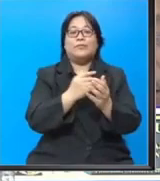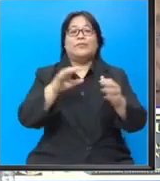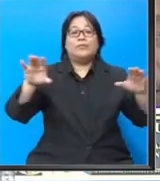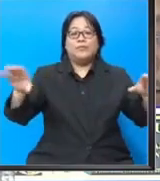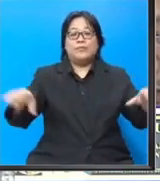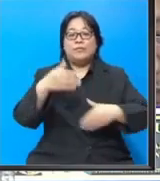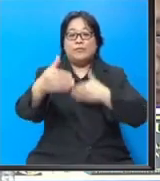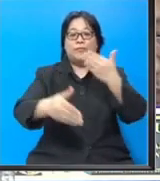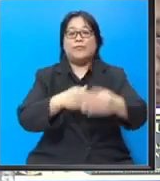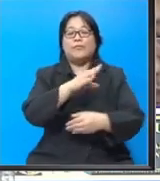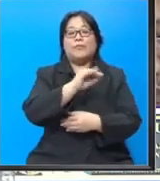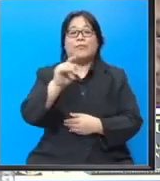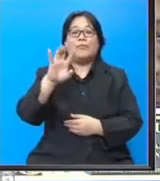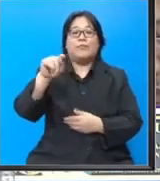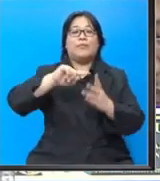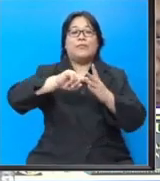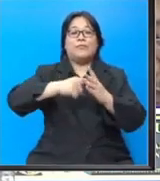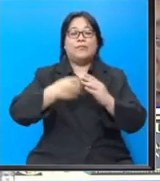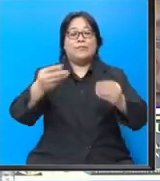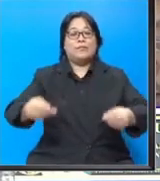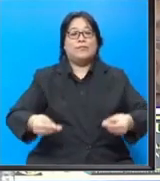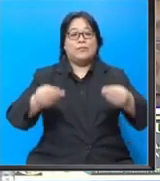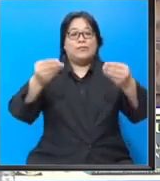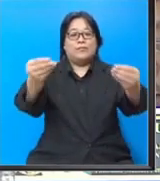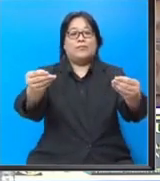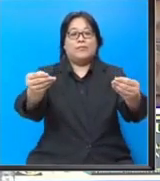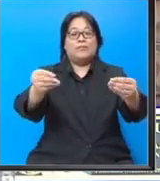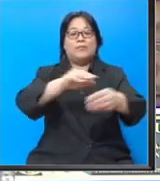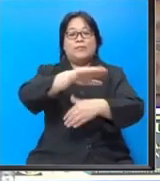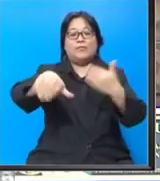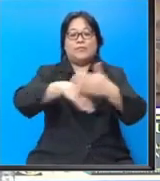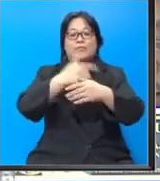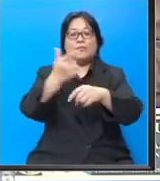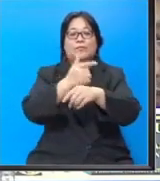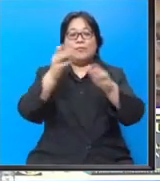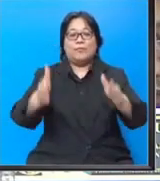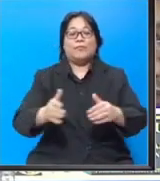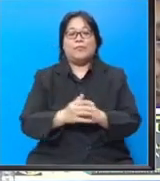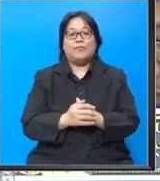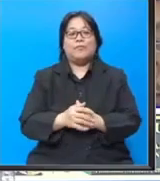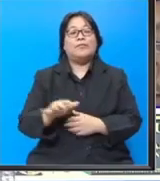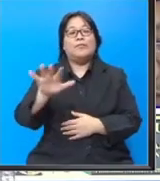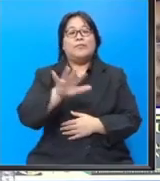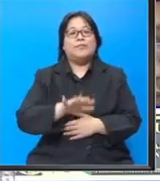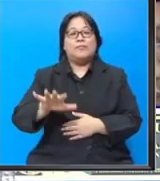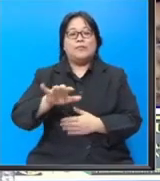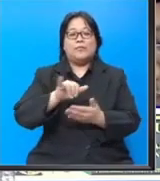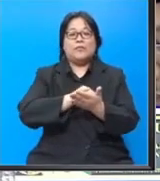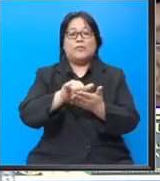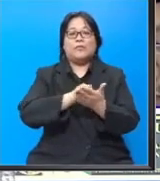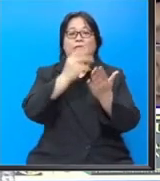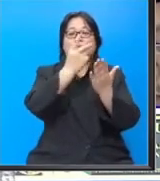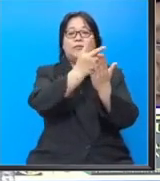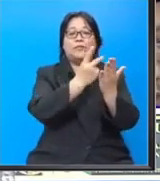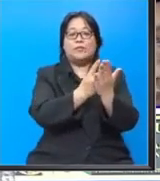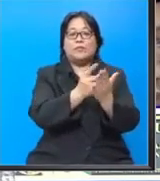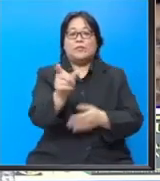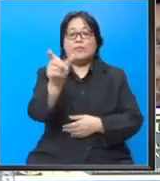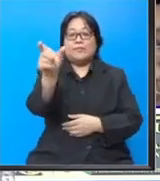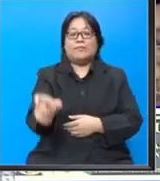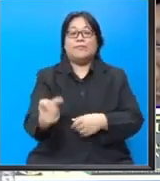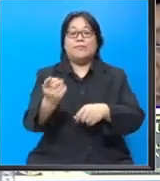dijalankan dan juga keep permulaan yang diberikan kepada para Hai secara Brata yuran kursus bagi